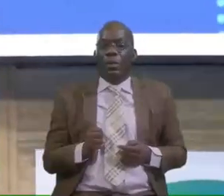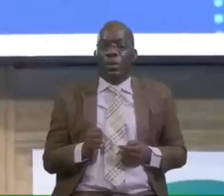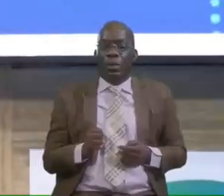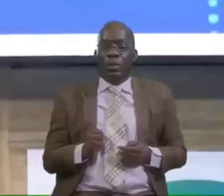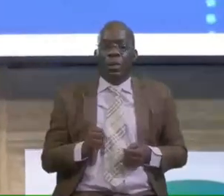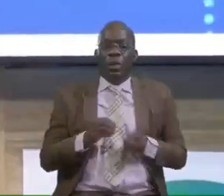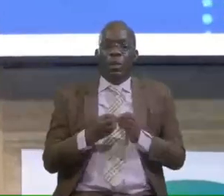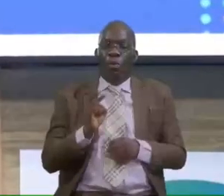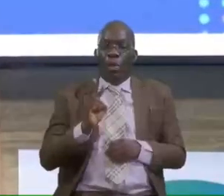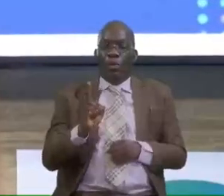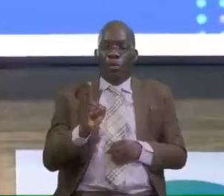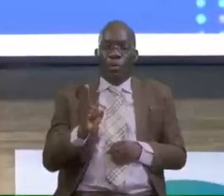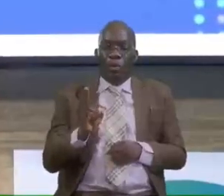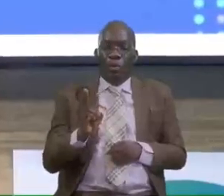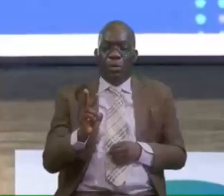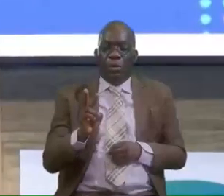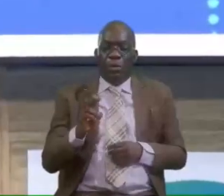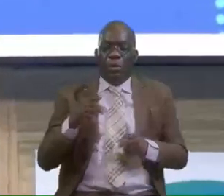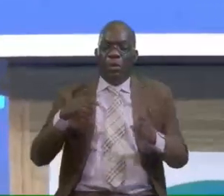Deuxième point maintenant,